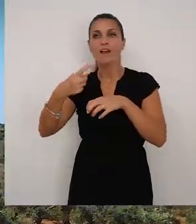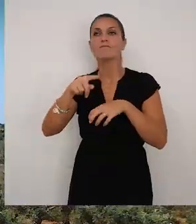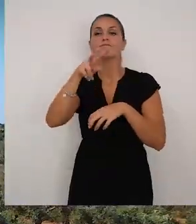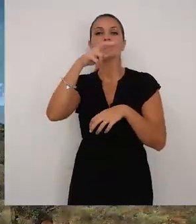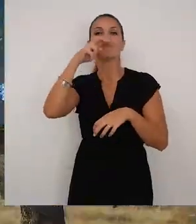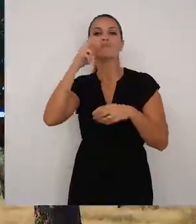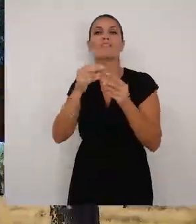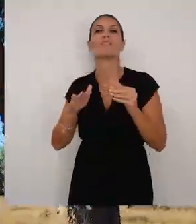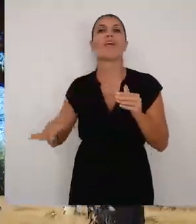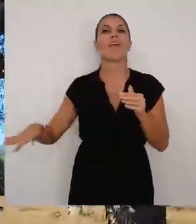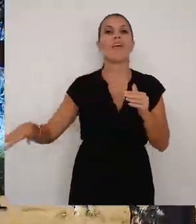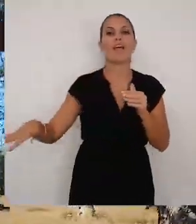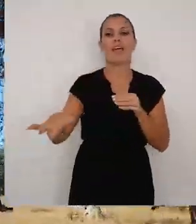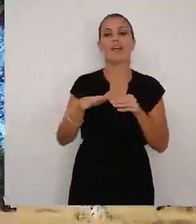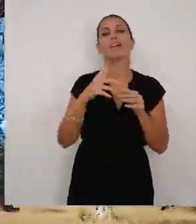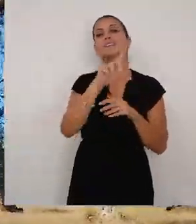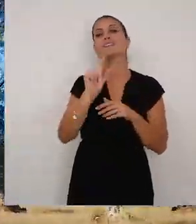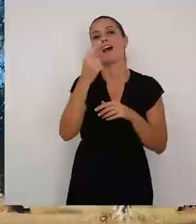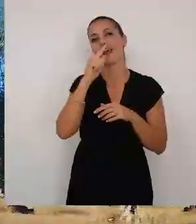colori e nei profumi della terra.